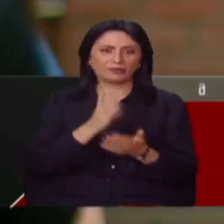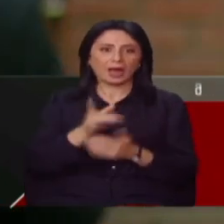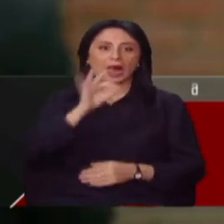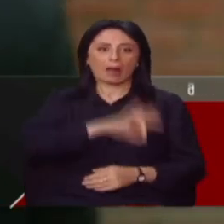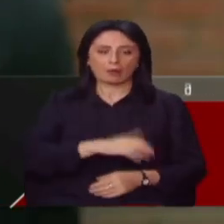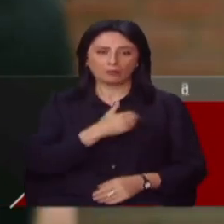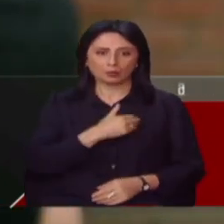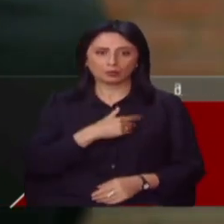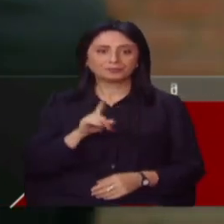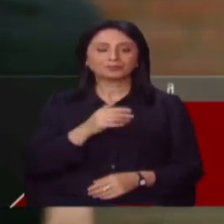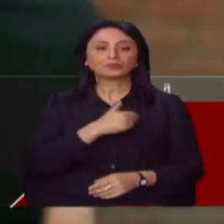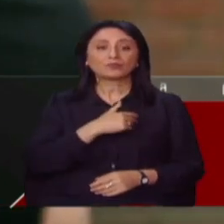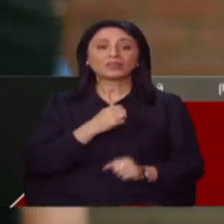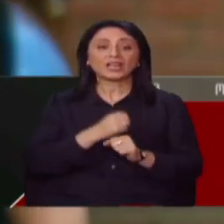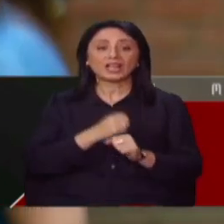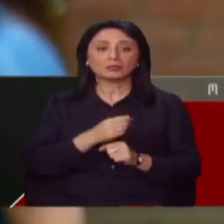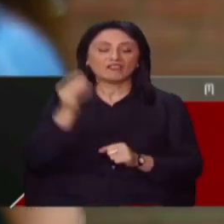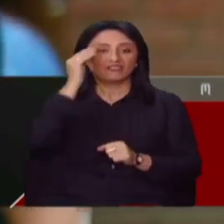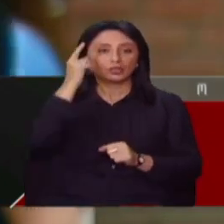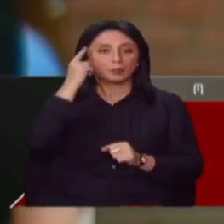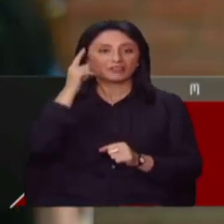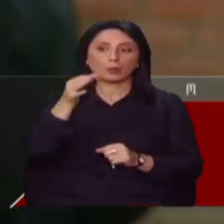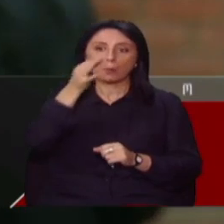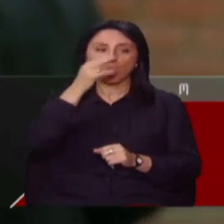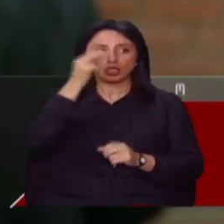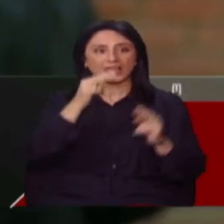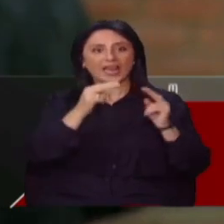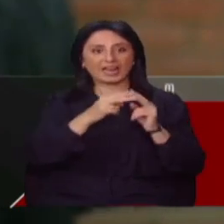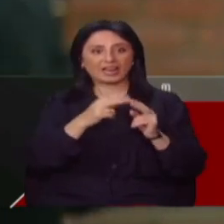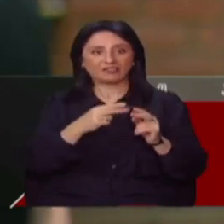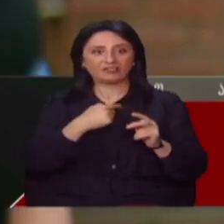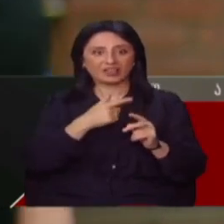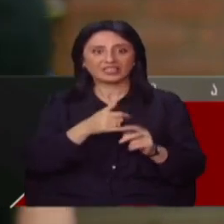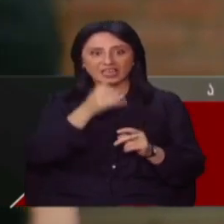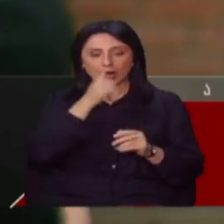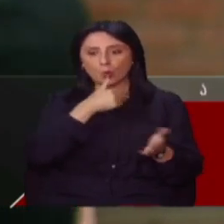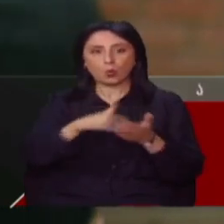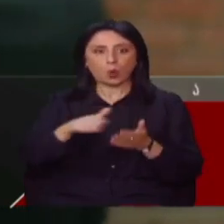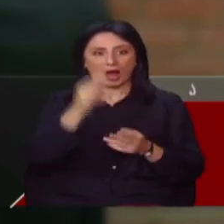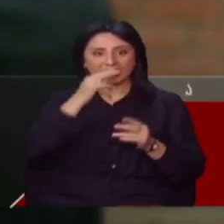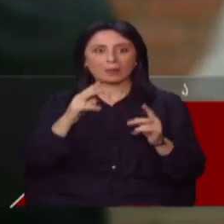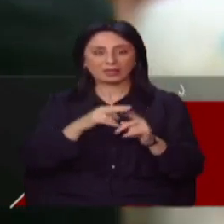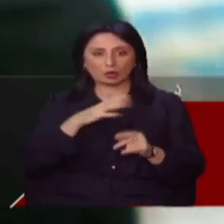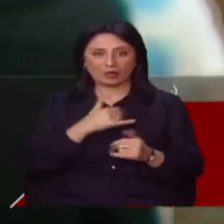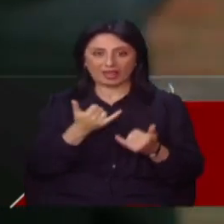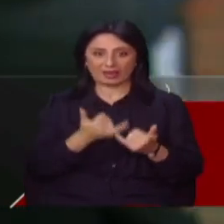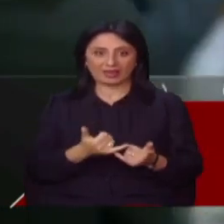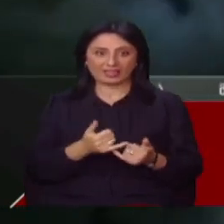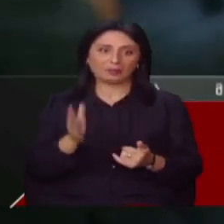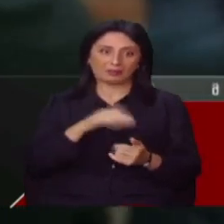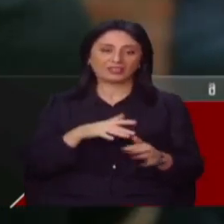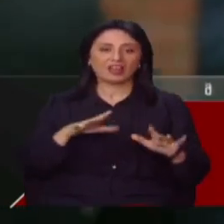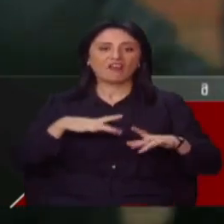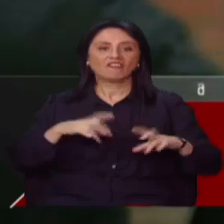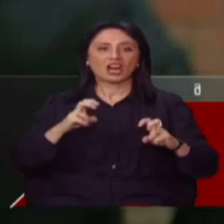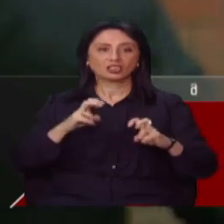უნდა რაც უნდათ რომ გაეკეთებინათ ვითომ ეგონათ რომ მოეწონებოდა ეკლესიას იმაზე ყახი უარი მიიღეს საპატრიარქოსგან და ეხა ჩემი აზრით მიდი ჩვეულებრივ ვაჭრობა